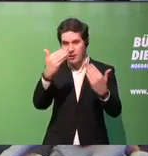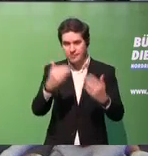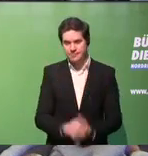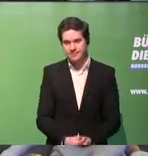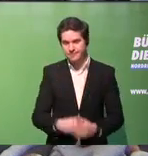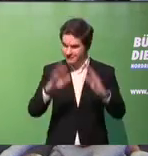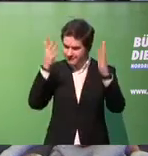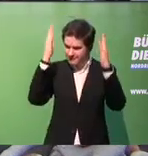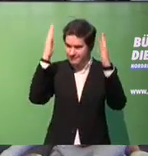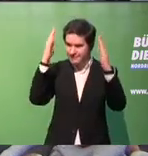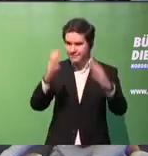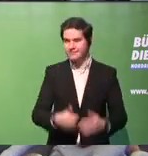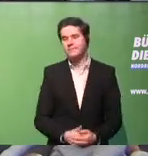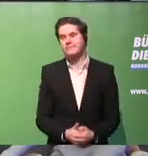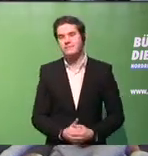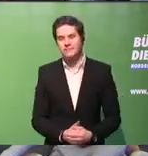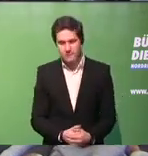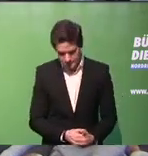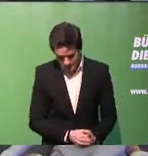Vielen Dank, Stefan.